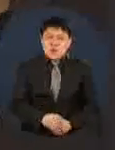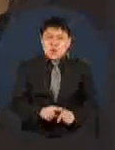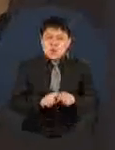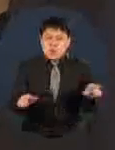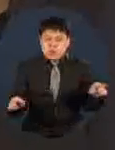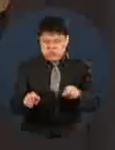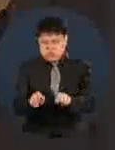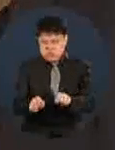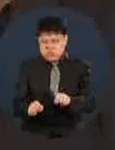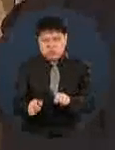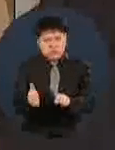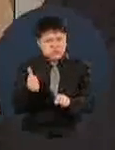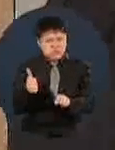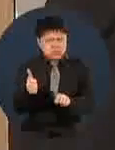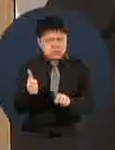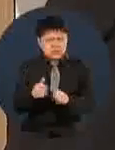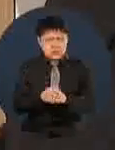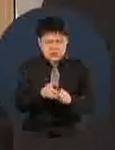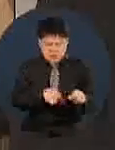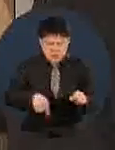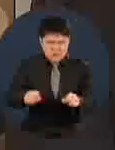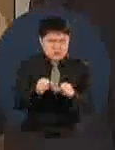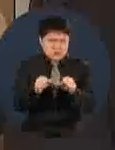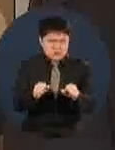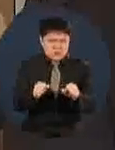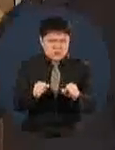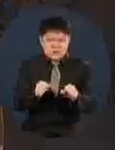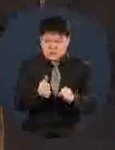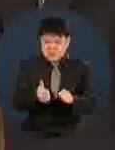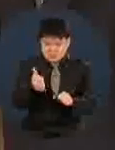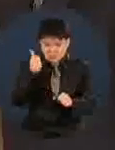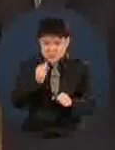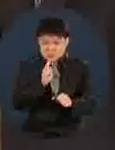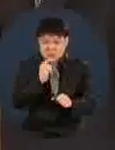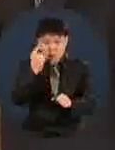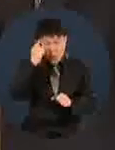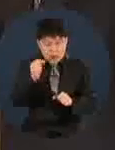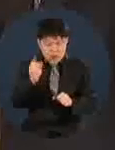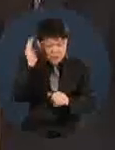자리를 잡는 게 좋아 보입니다. 아, 그냥 안에서 네. 사는 것이요. 여기를 두면 유사시 네.